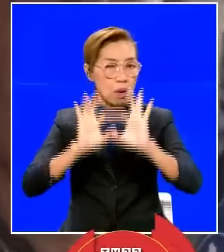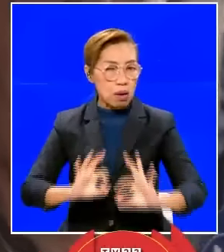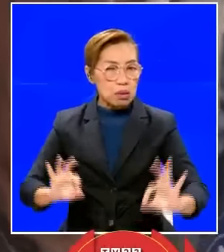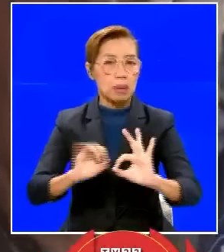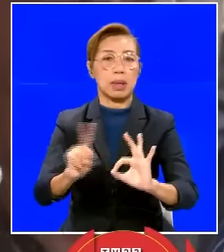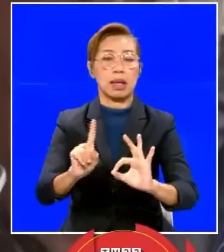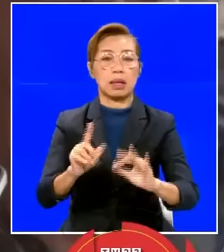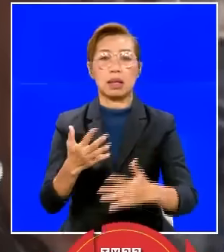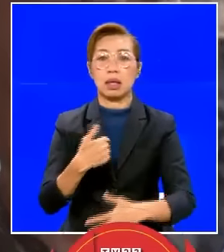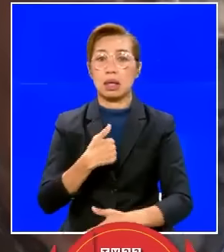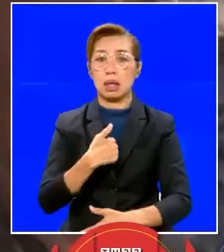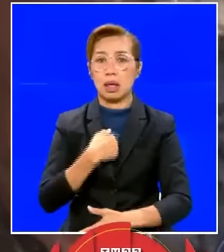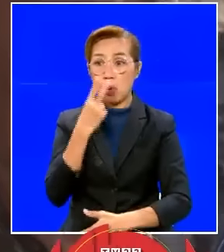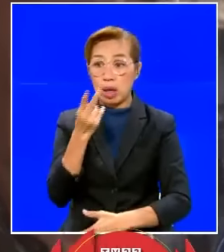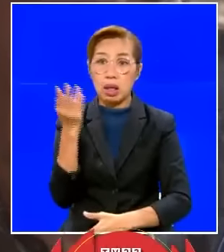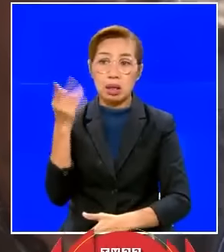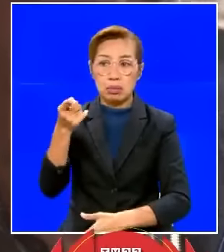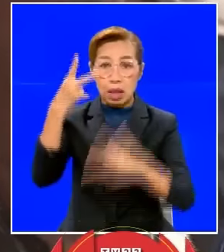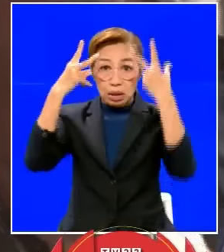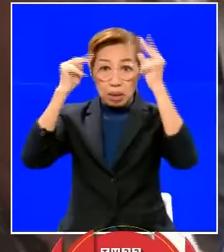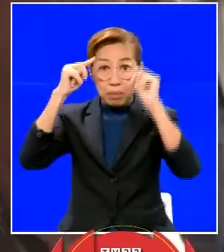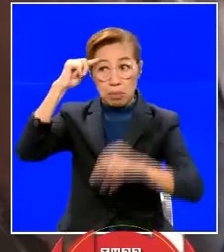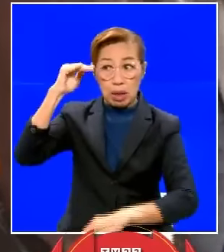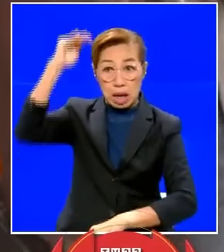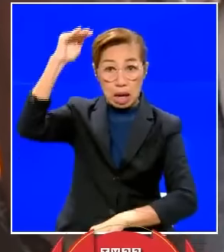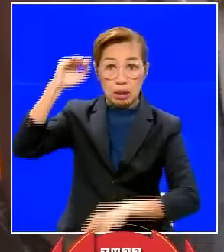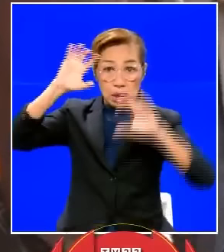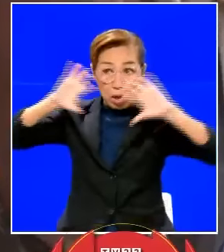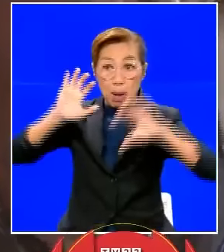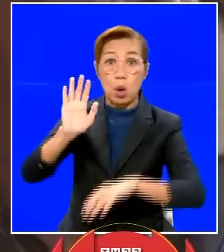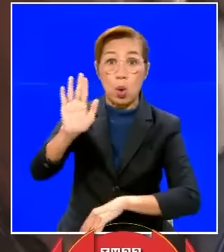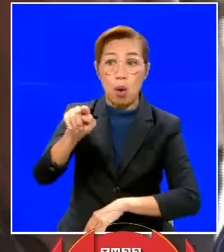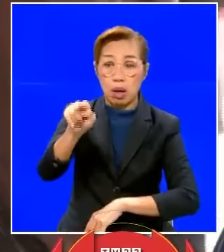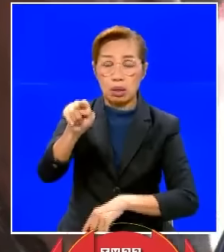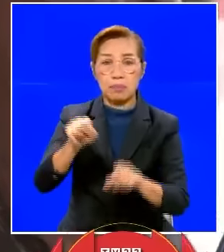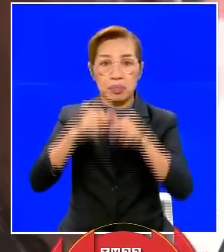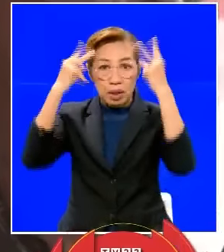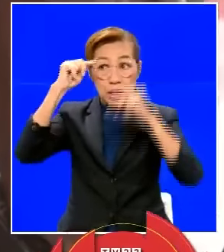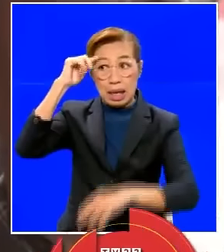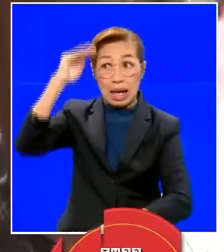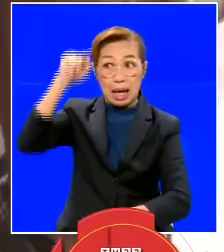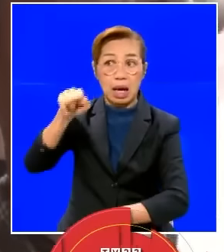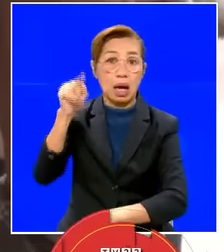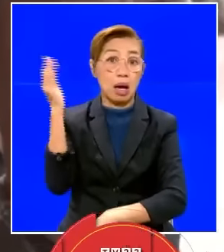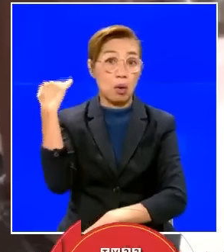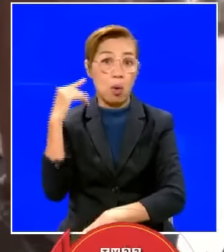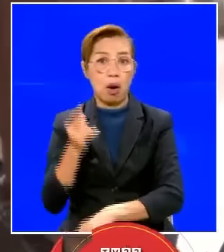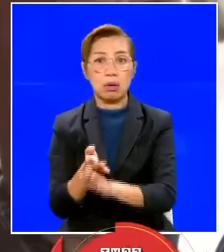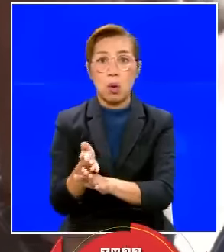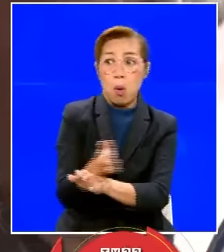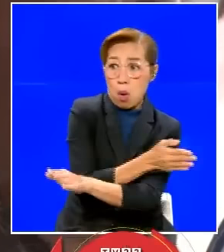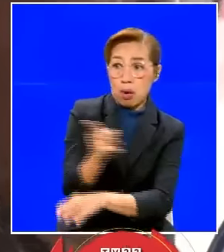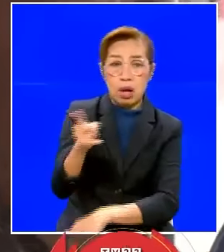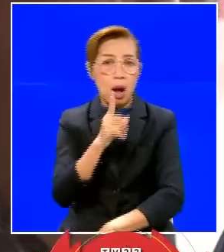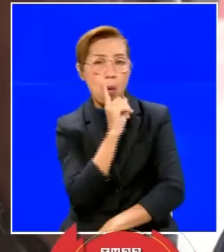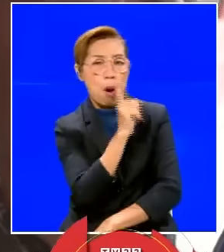าคือเราจะเห็นว่ารัฐบาลของคุณเศรษฐาเนี่ยวิพากษ์วิจารณ์นะครับก็คือคุณเศรษฐาเองเนี่ยวิพากษ์วิจารณ์อาจารย์วิษณุเนี่ยไว้ในหลายโ